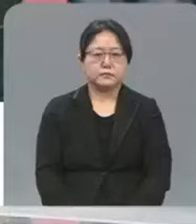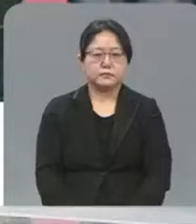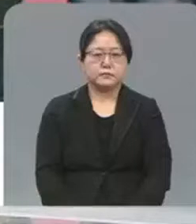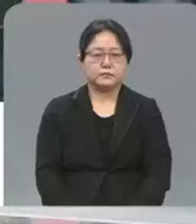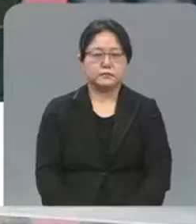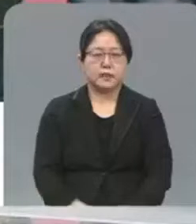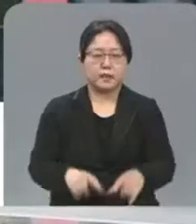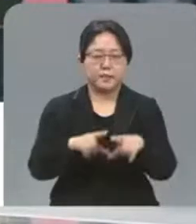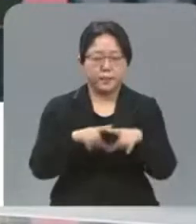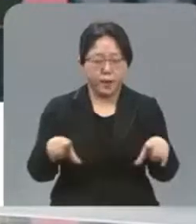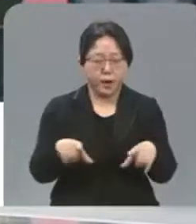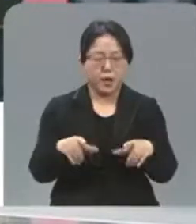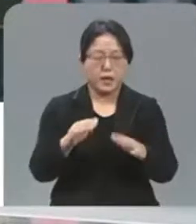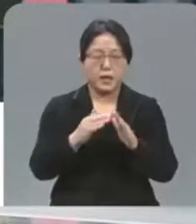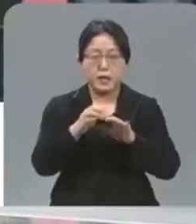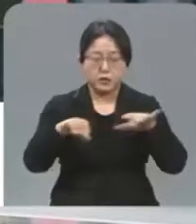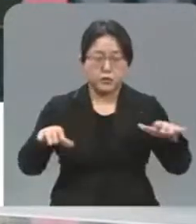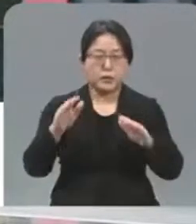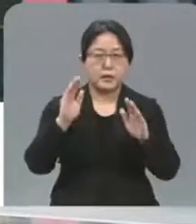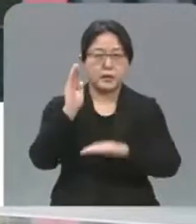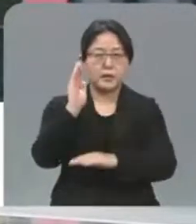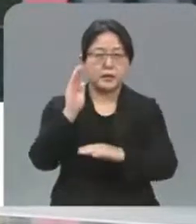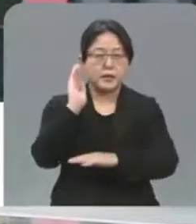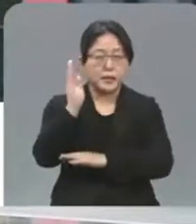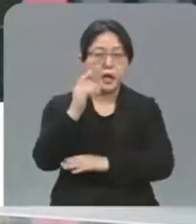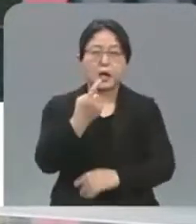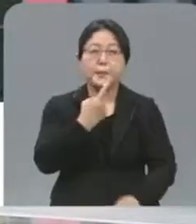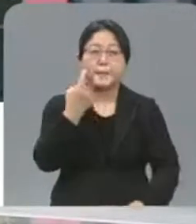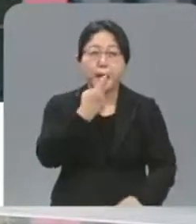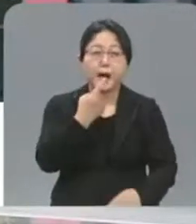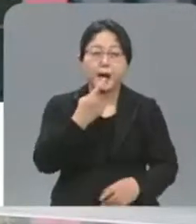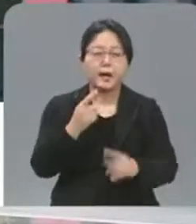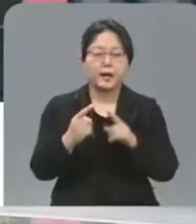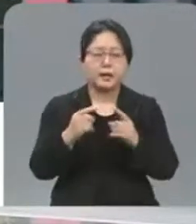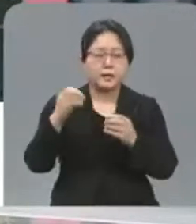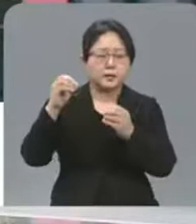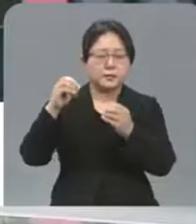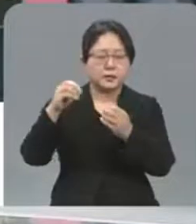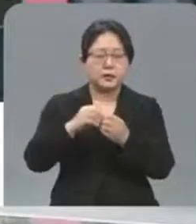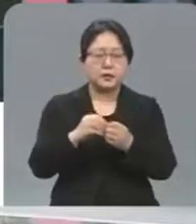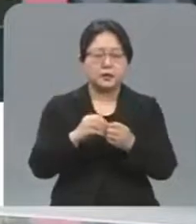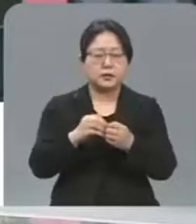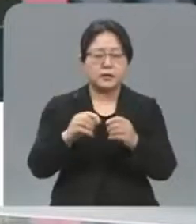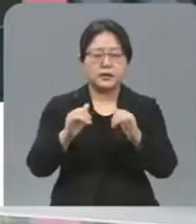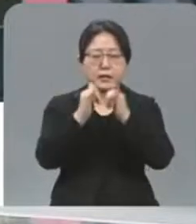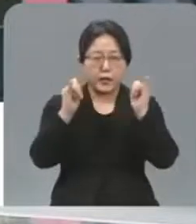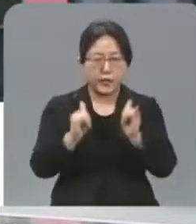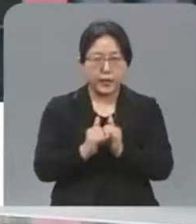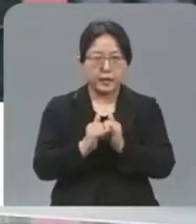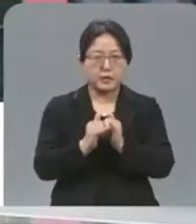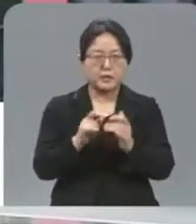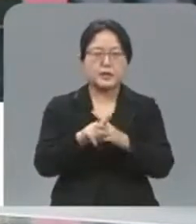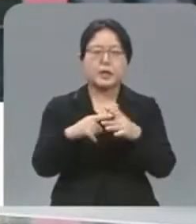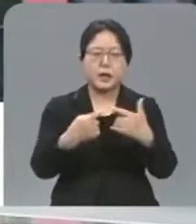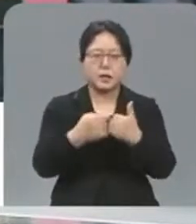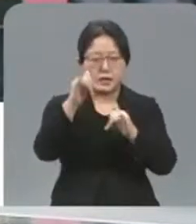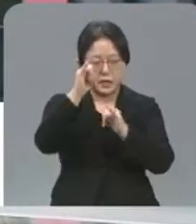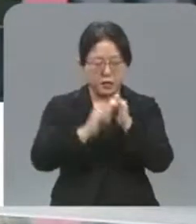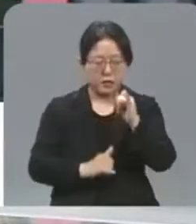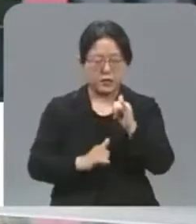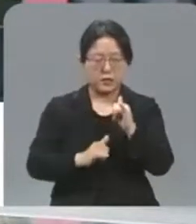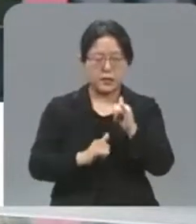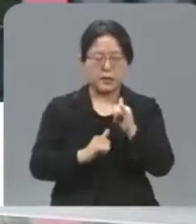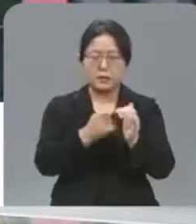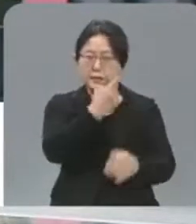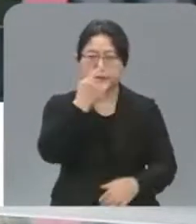평범한 이웃들의 이야기를 입으로 전하는 구술 사는 우리 사회를 이해하는 살아있는 역사 교과서 이기도 하죠